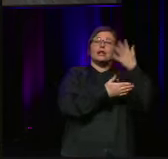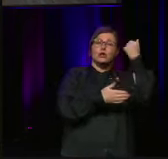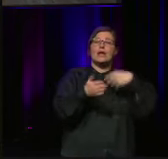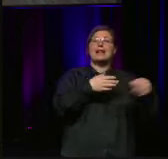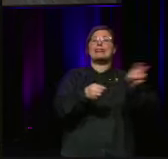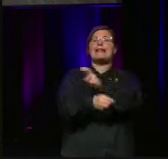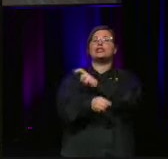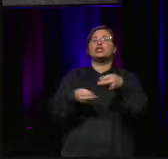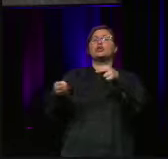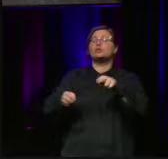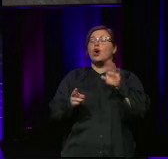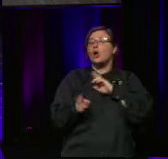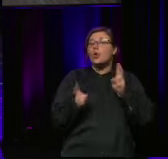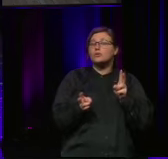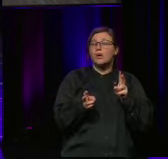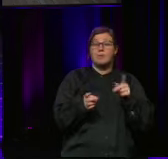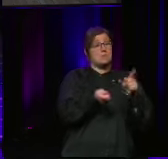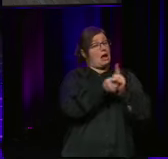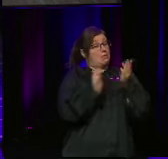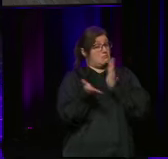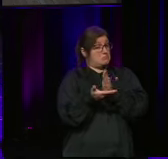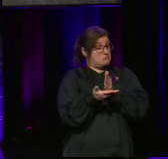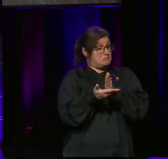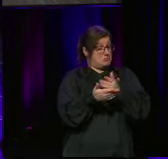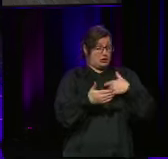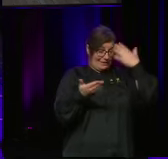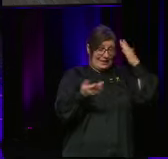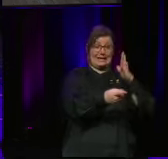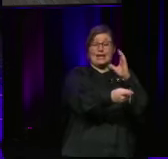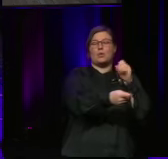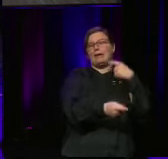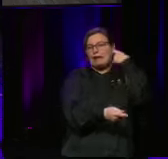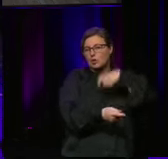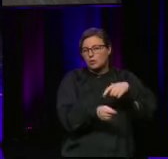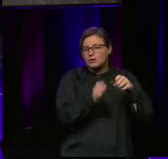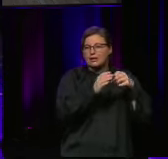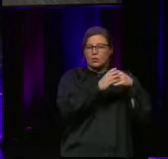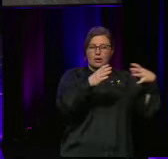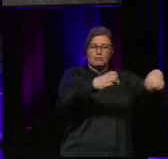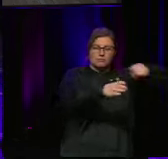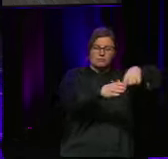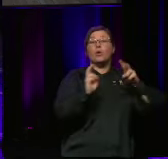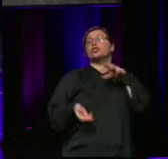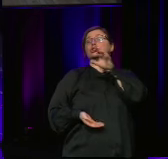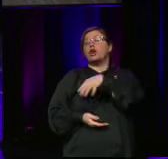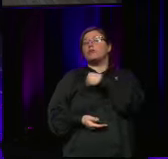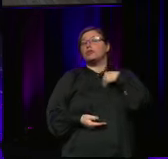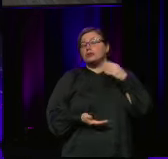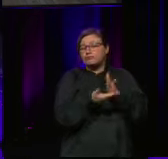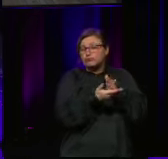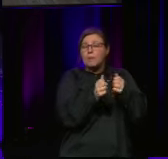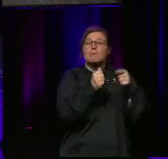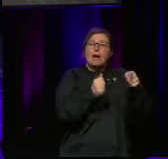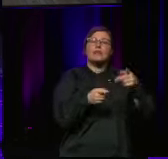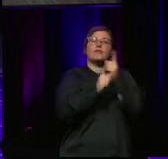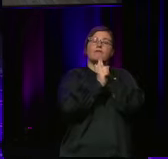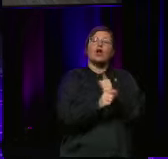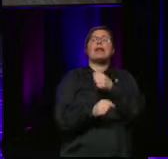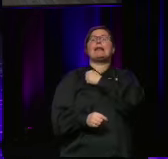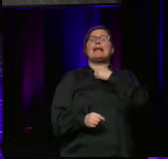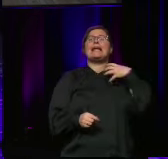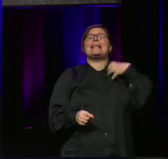över domstolarna, vilket det kanske är helt i sin ordning. För JO är lite lustigt organ, för det är också en statlig myndighet, men det lyder ju under riksdagen.